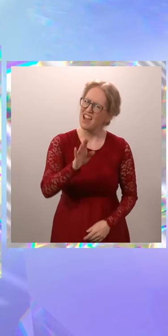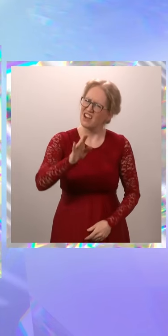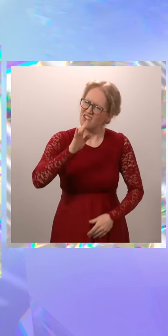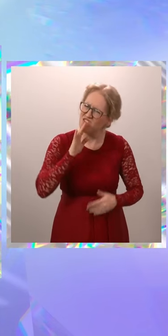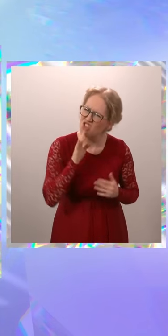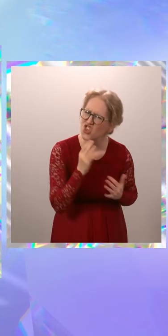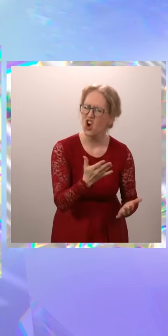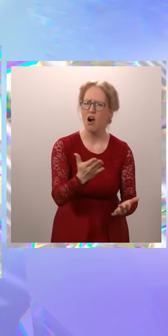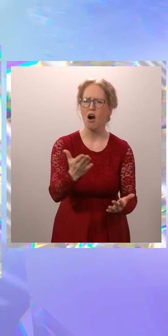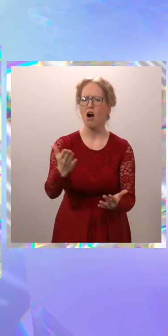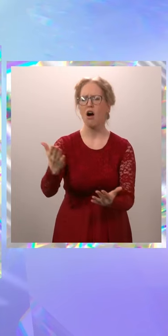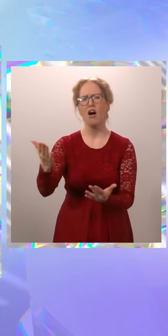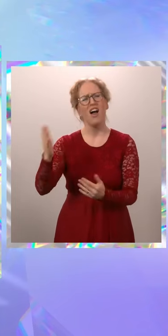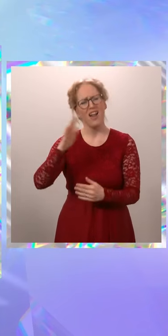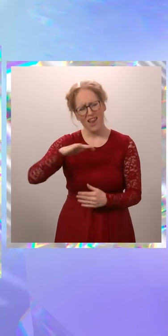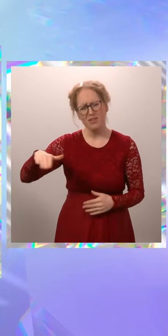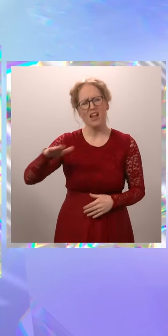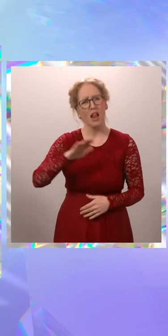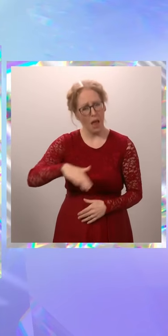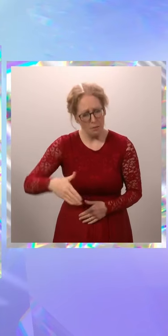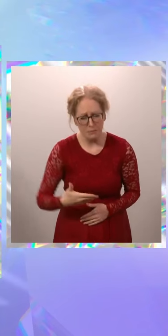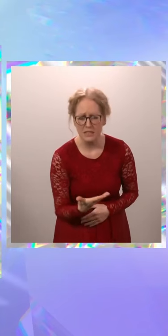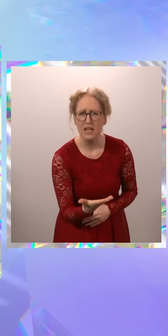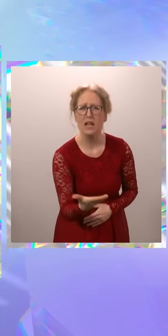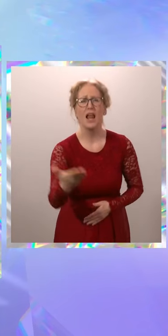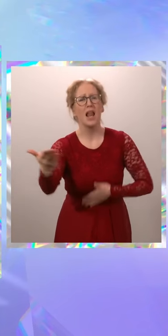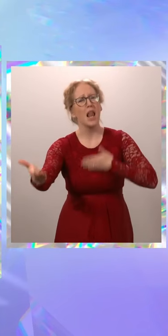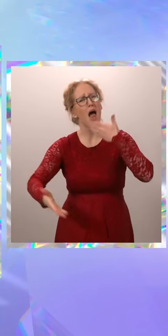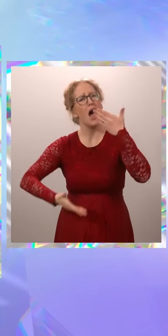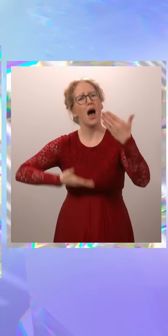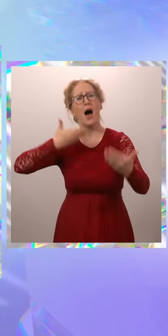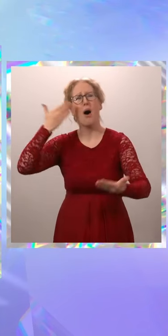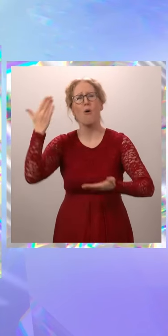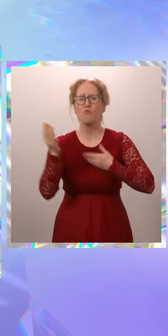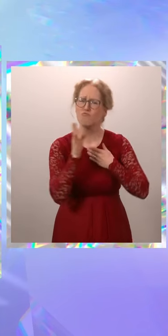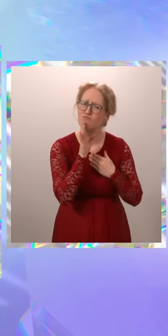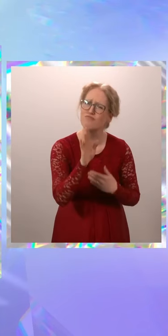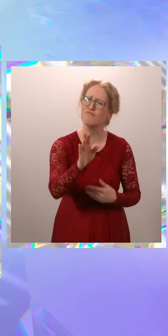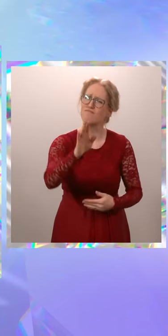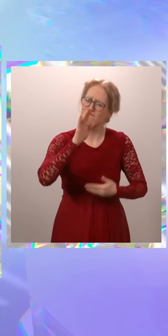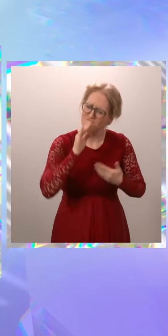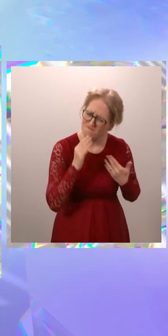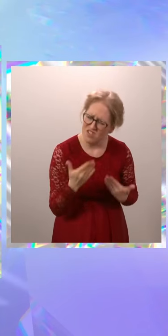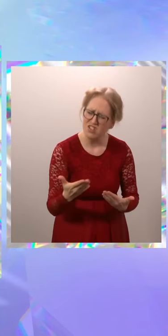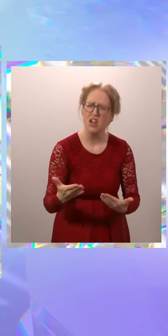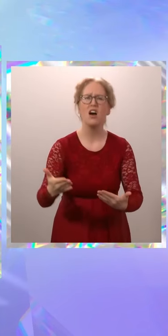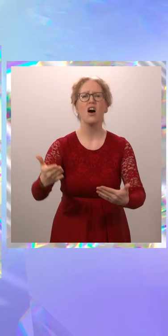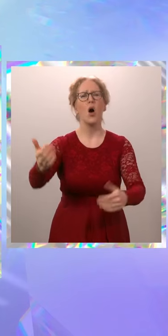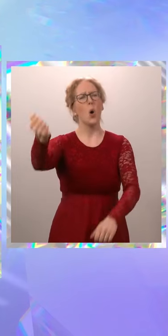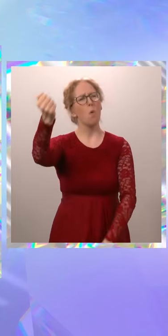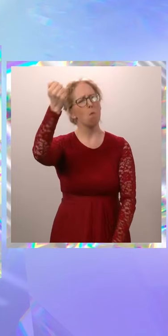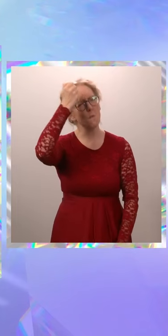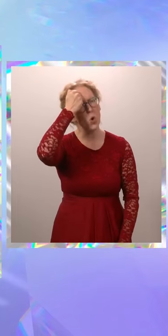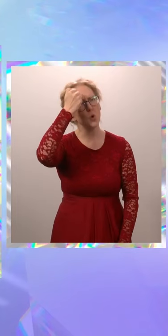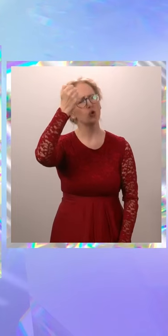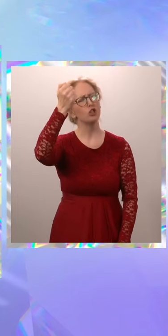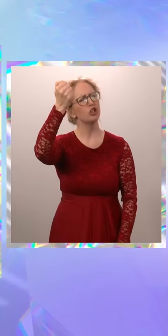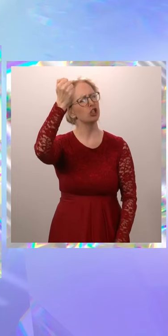Kertokaa lasten lapsille lauluin, himmetä